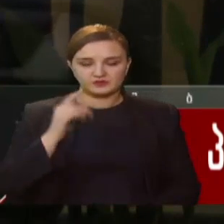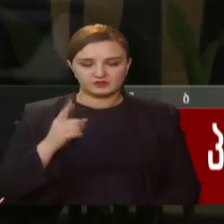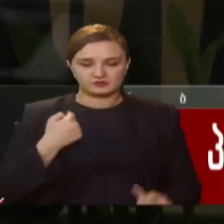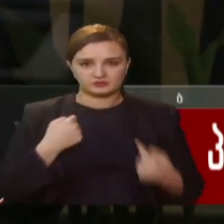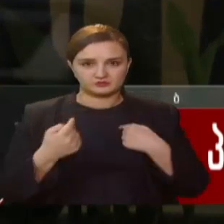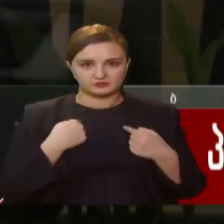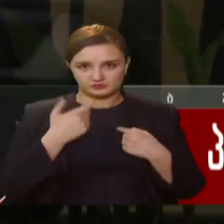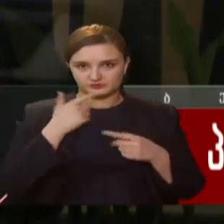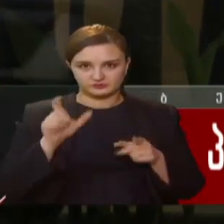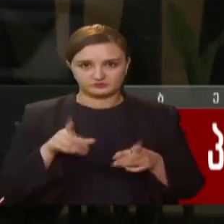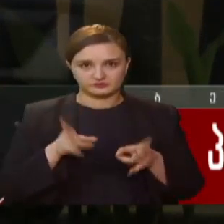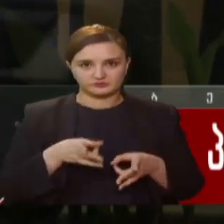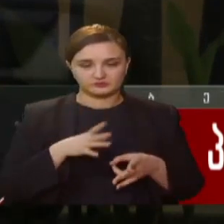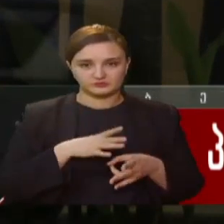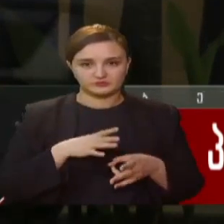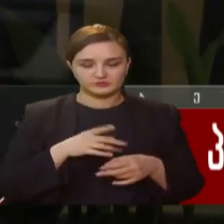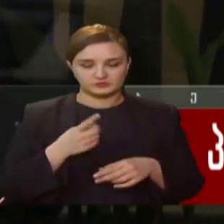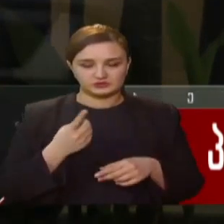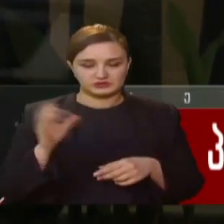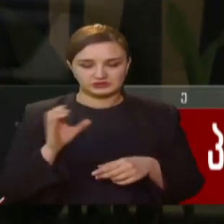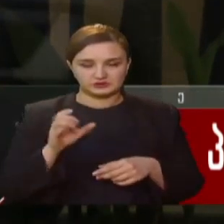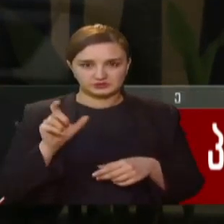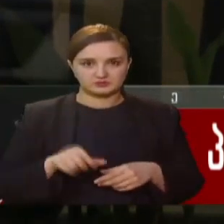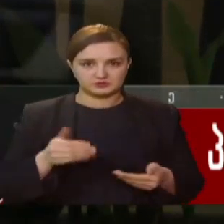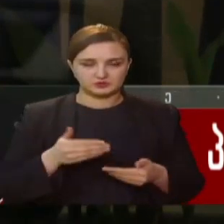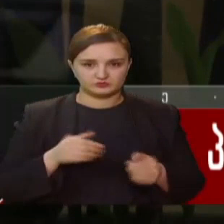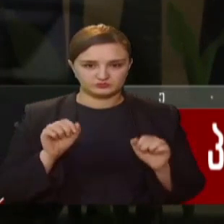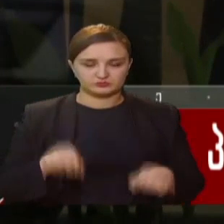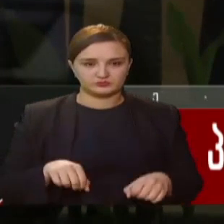გამოიარა, ხო? არ არის გამორიცხული, რომ წამია ადამიანის სიცოცხლე და